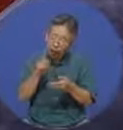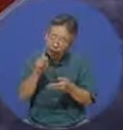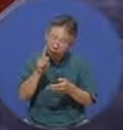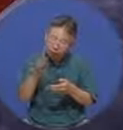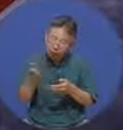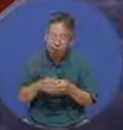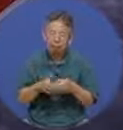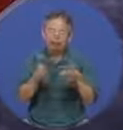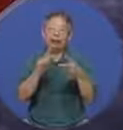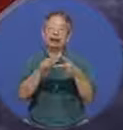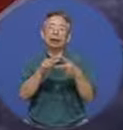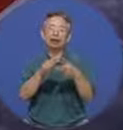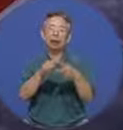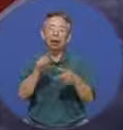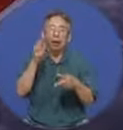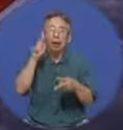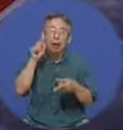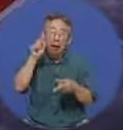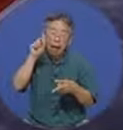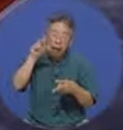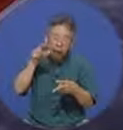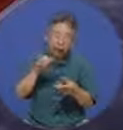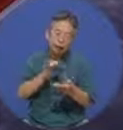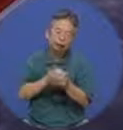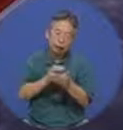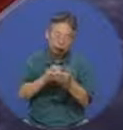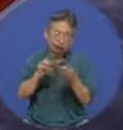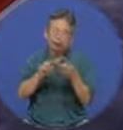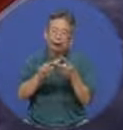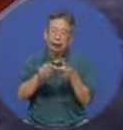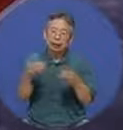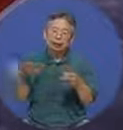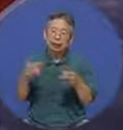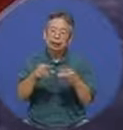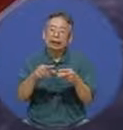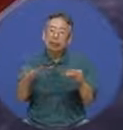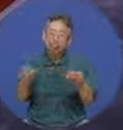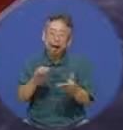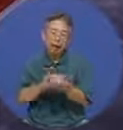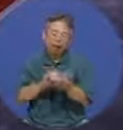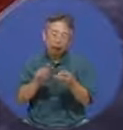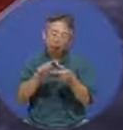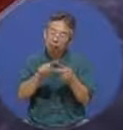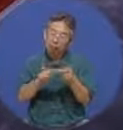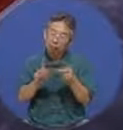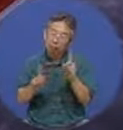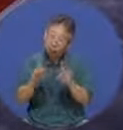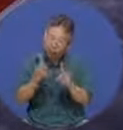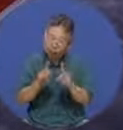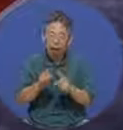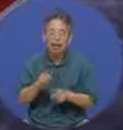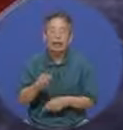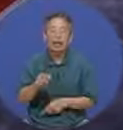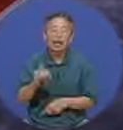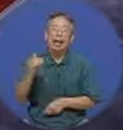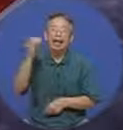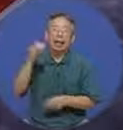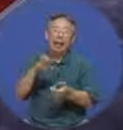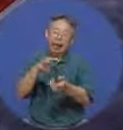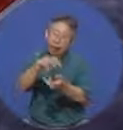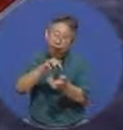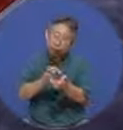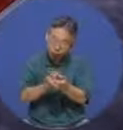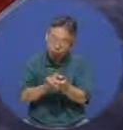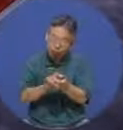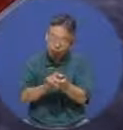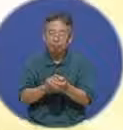か。1番めはり寿司、2番さんま寿司、どちらでしょう。高菜でね、くるんだものですよね。 はい、 さあ